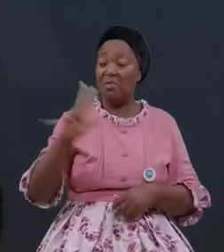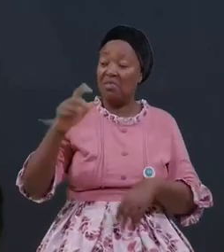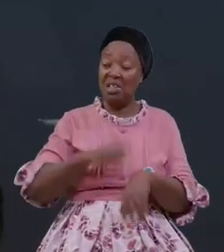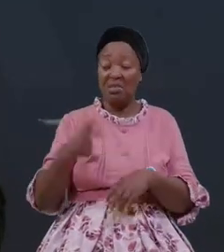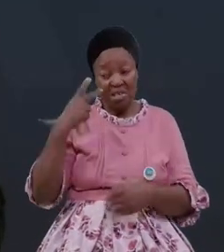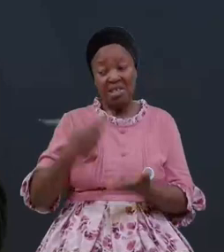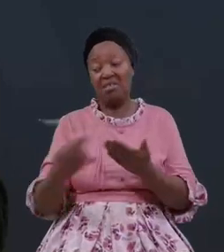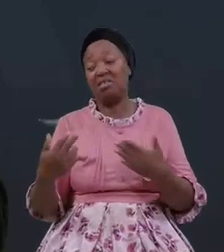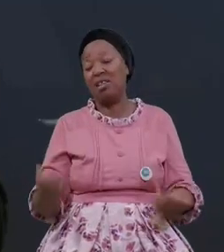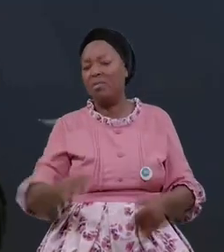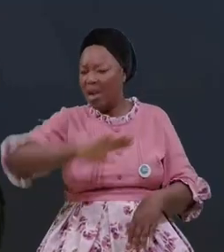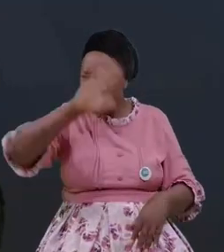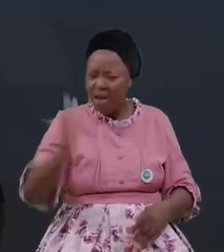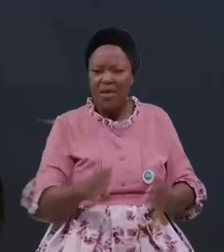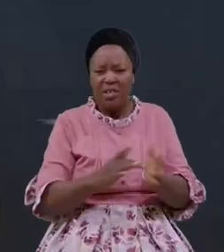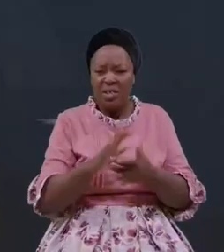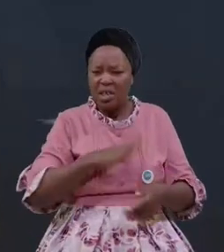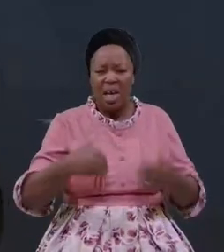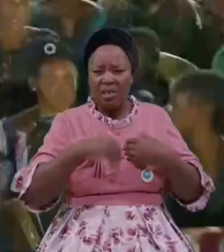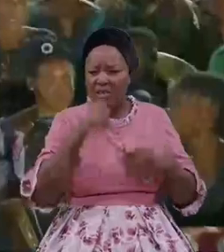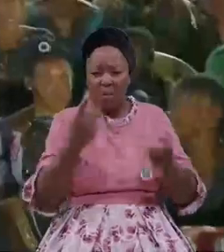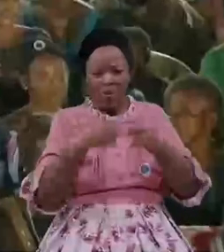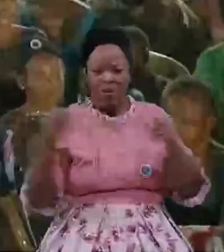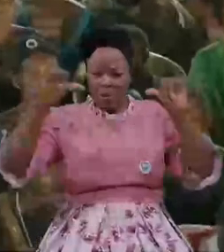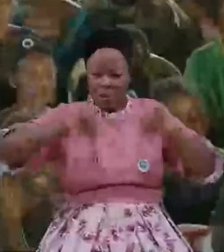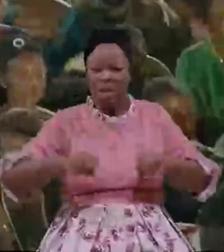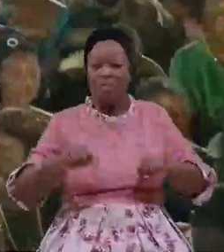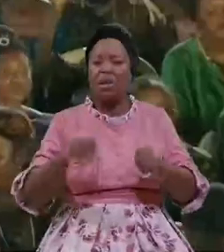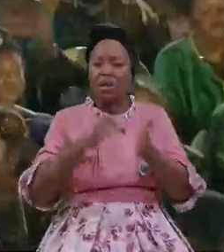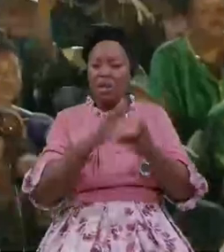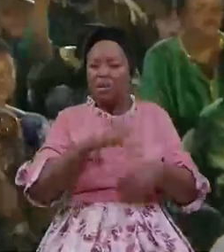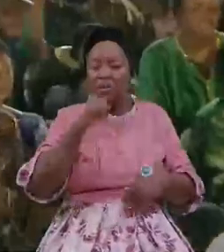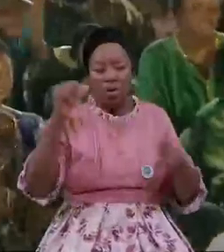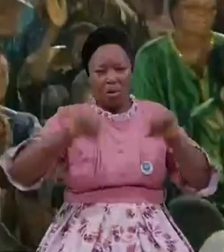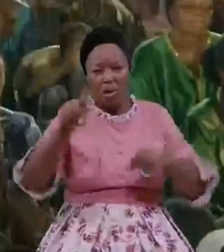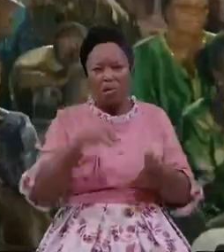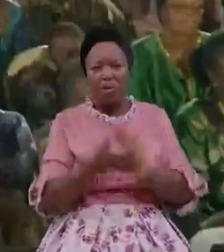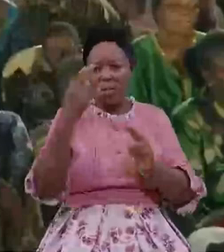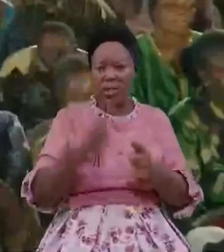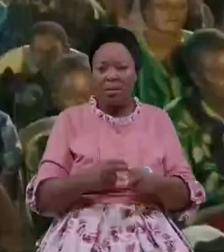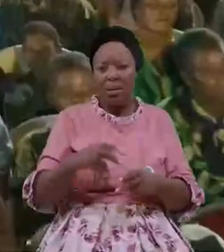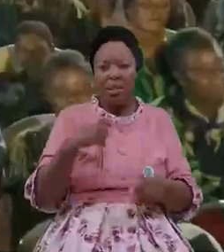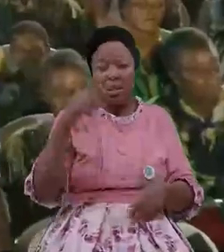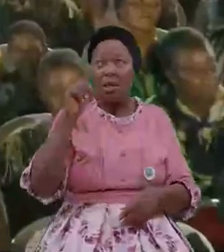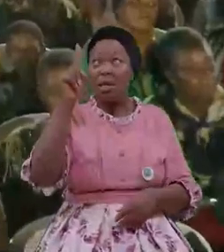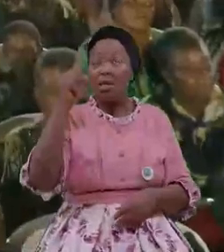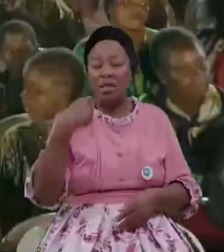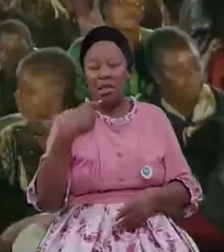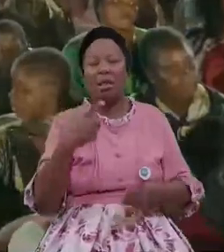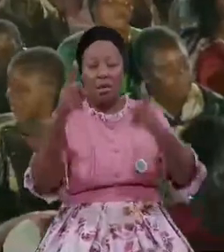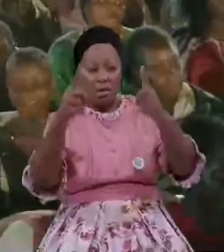fois voici le le résultat il n'est pas venu condamner il il ne va pas vous condamner il a dit